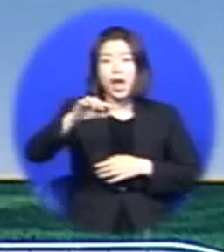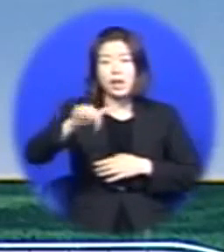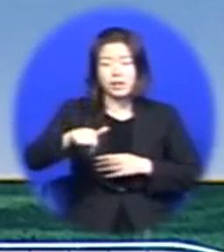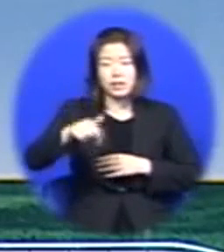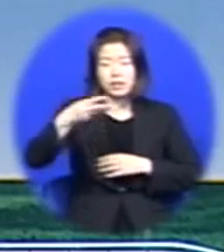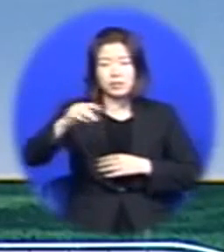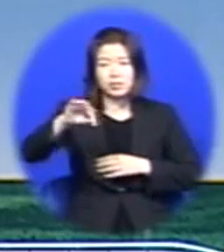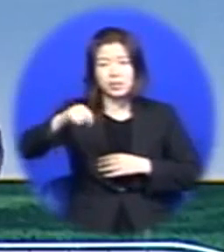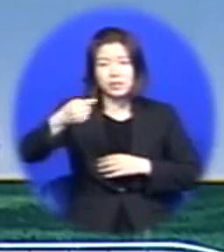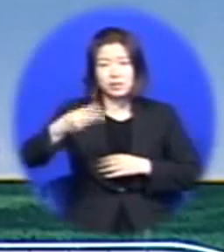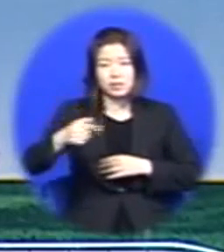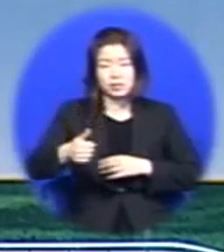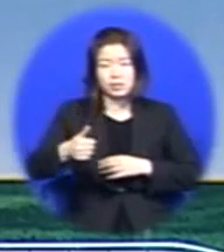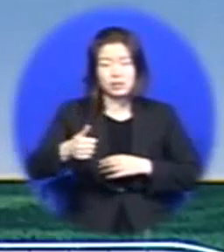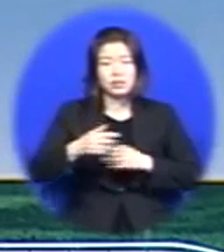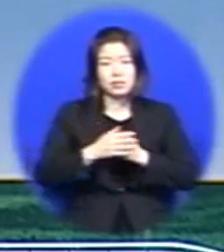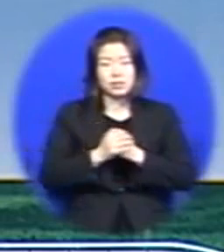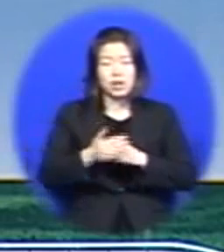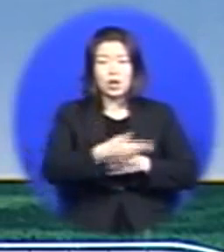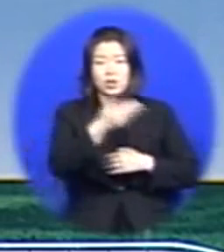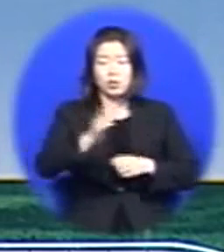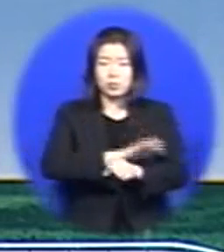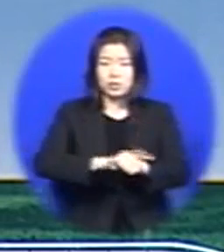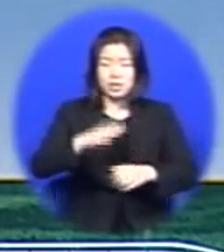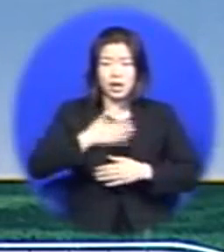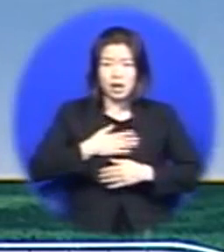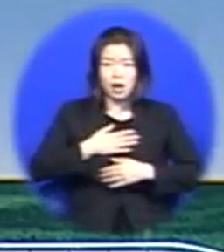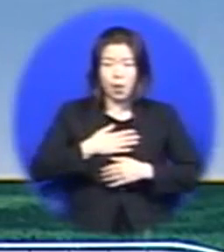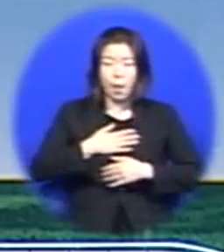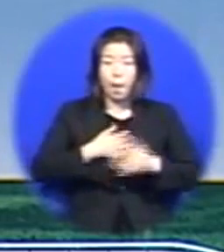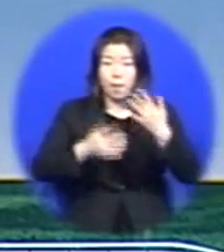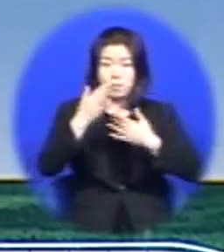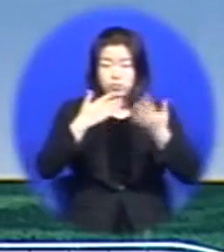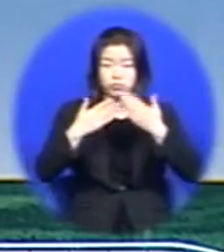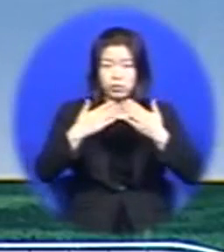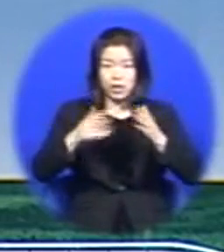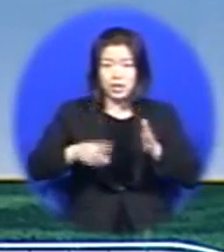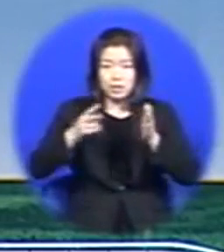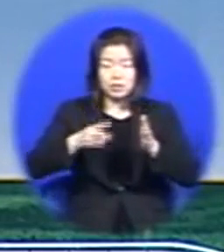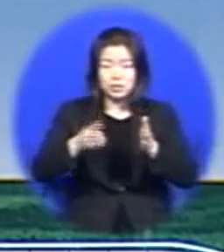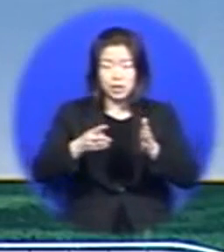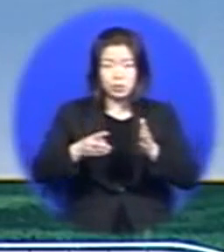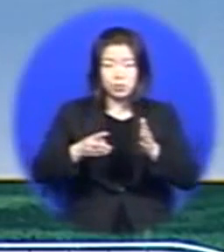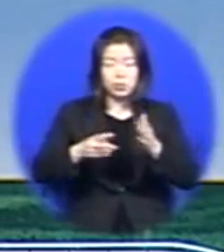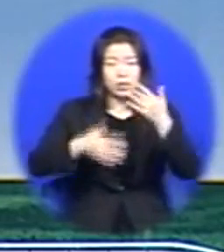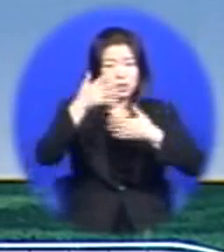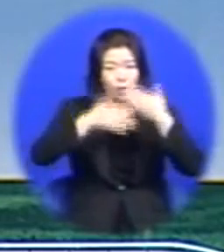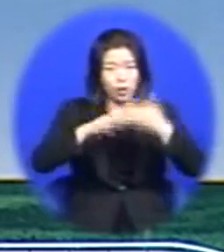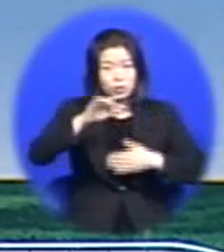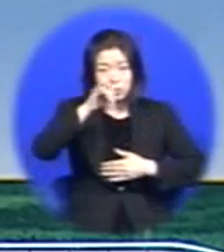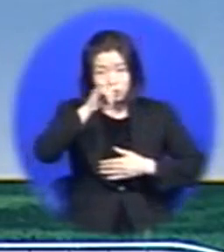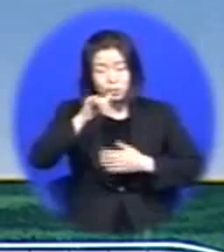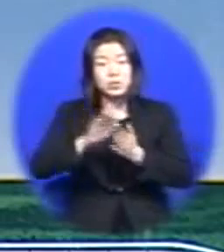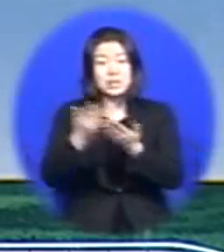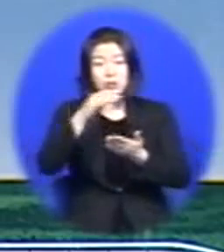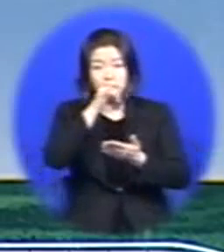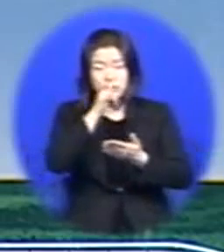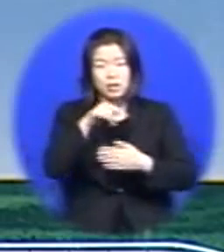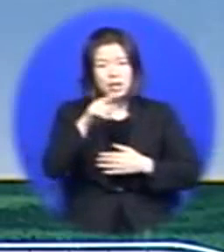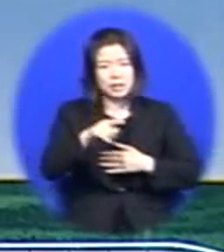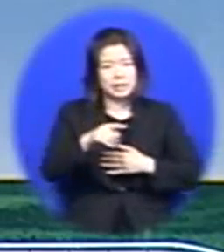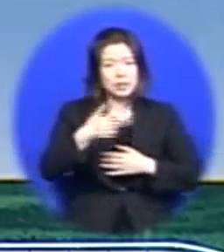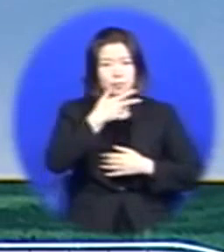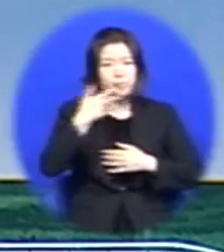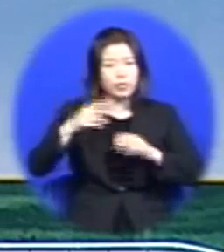하는. 여러분도 다 잘 알 겁니다. 불의 전차라고 하는 영화도 있고 책도 나왔지요. 그는